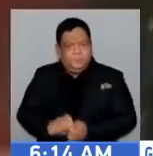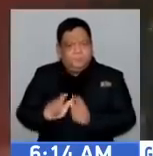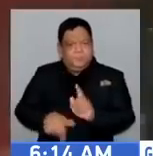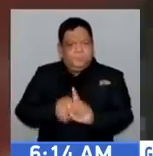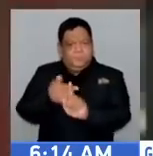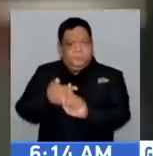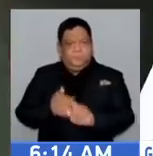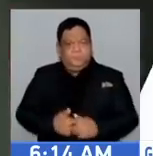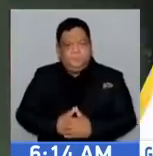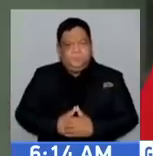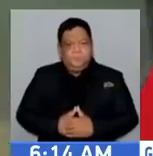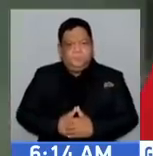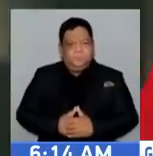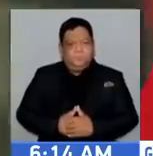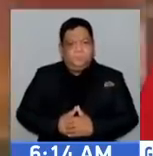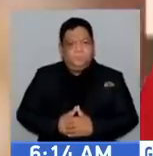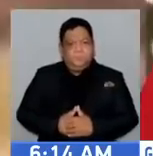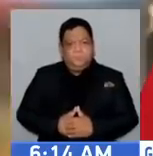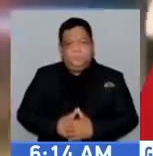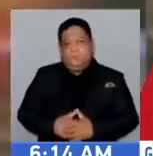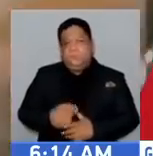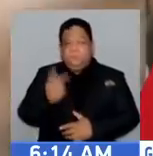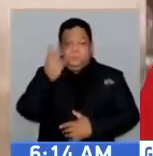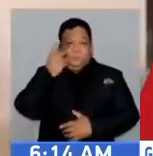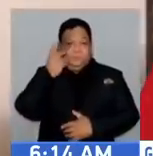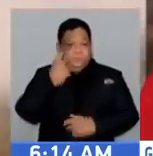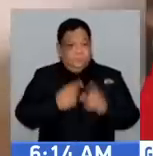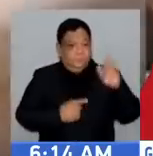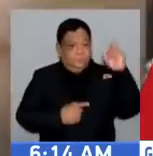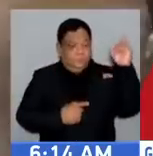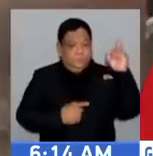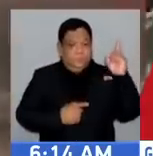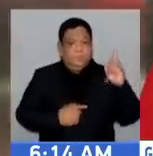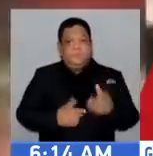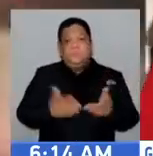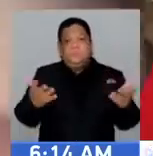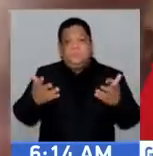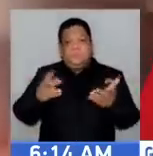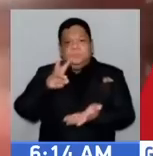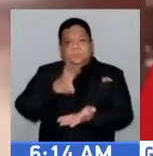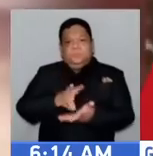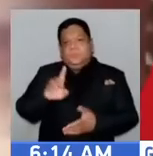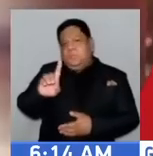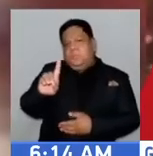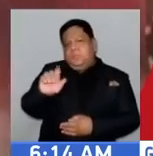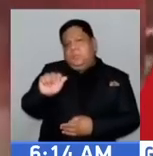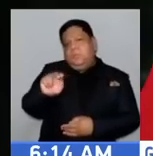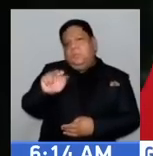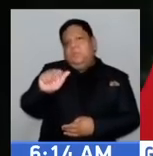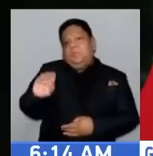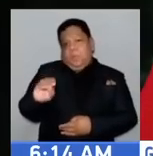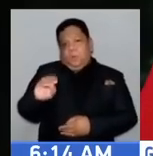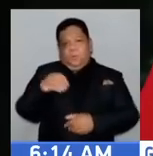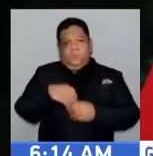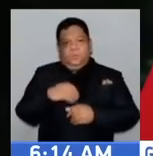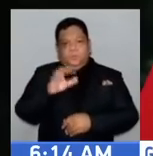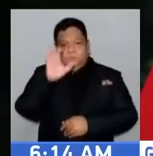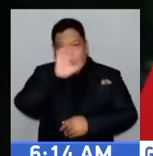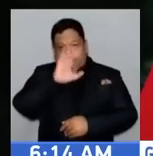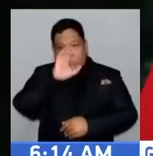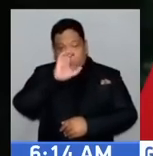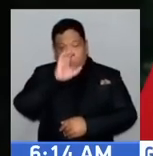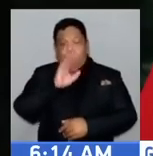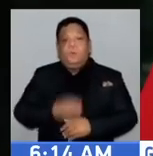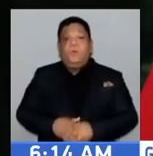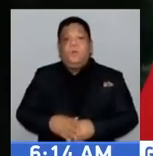Gumuho ang bahagi ng lupa sa Barangay Sabang, Danao City, Cebu. Isa ang naiulat na natabunan ng lupa. Kinilala ang biktima